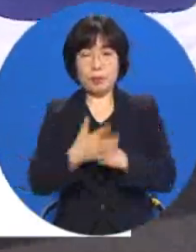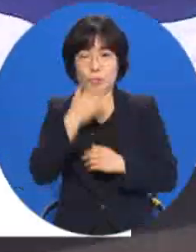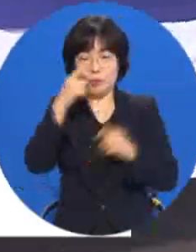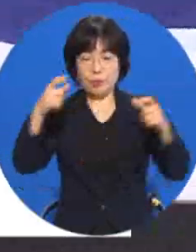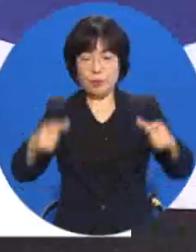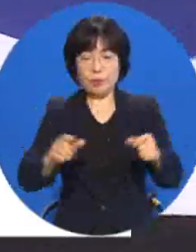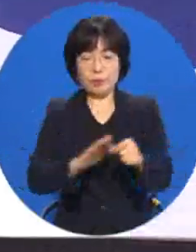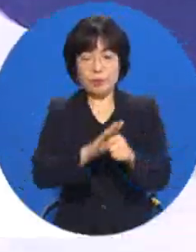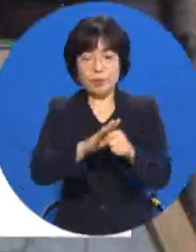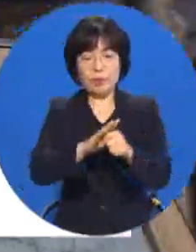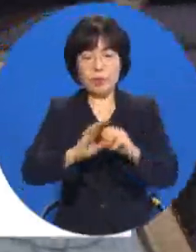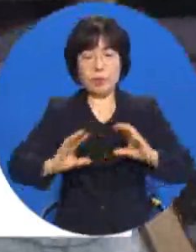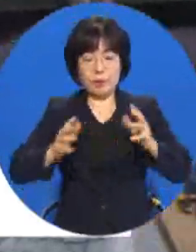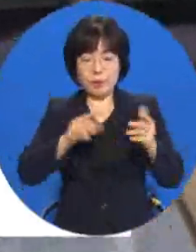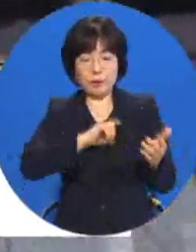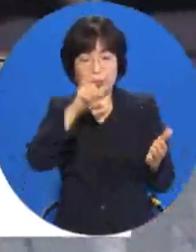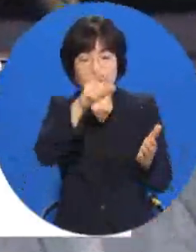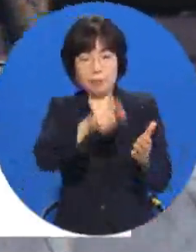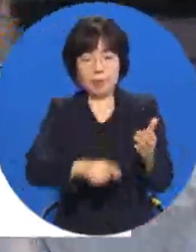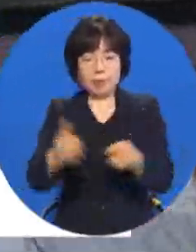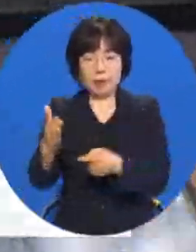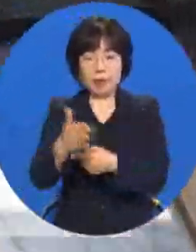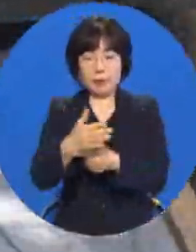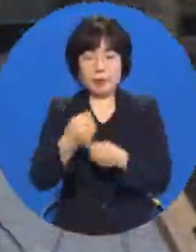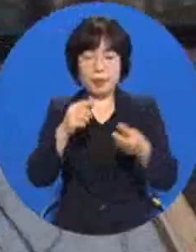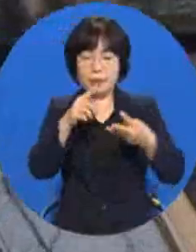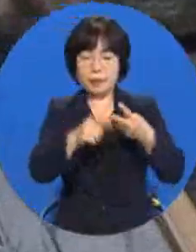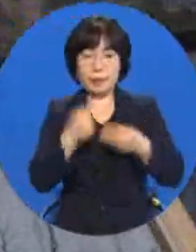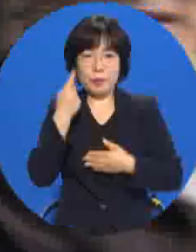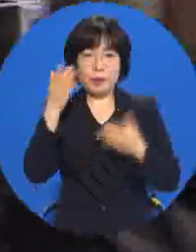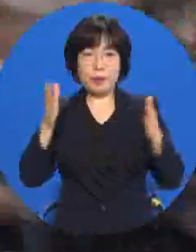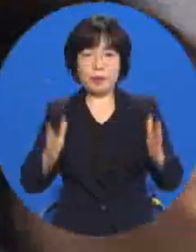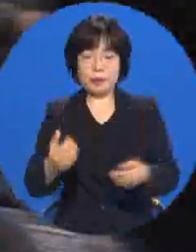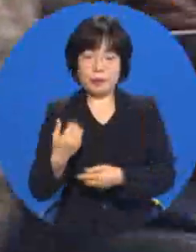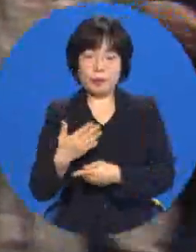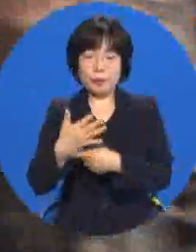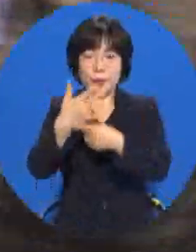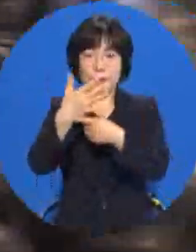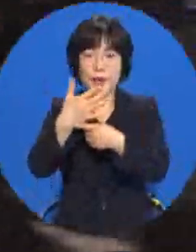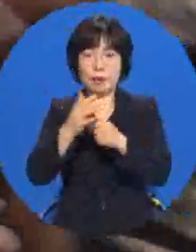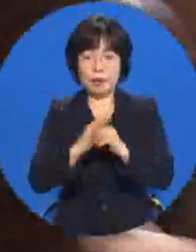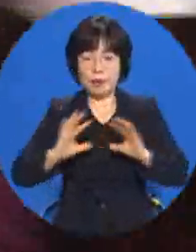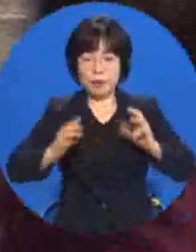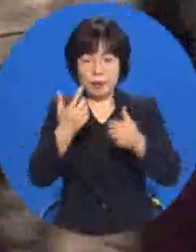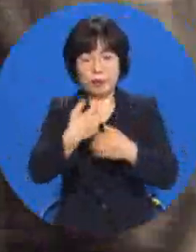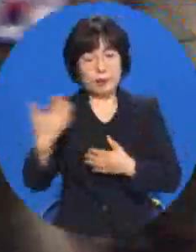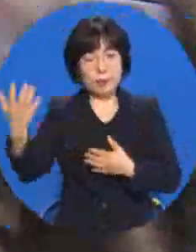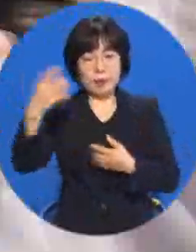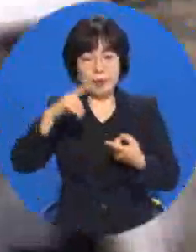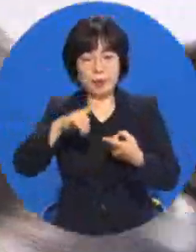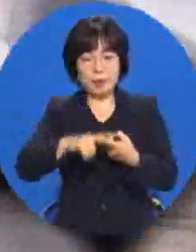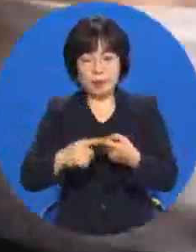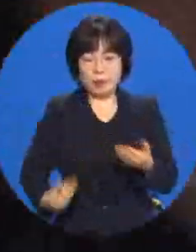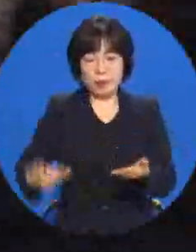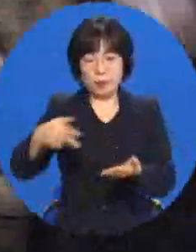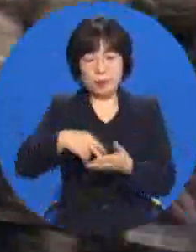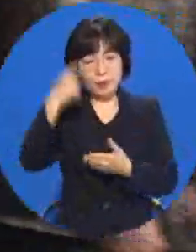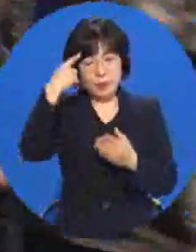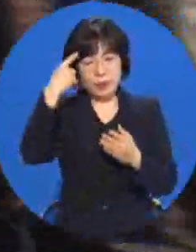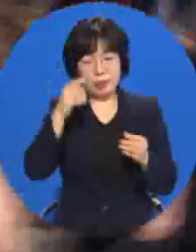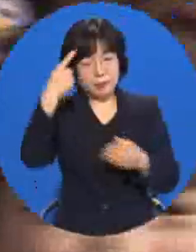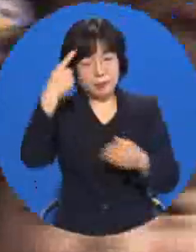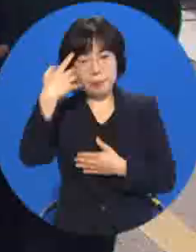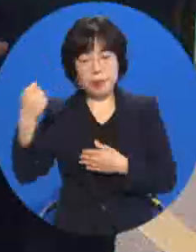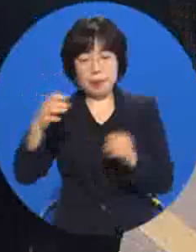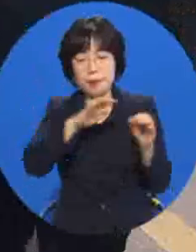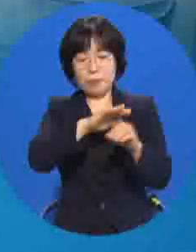순천지역 3.1운동 애국지사의 이름을 새긴 깃발을 다음 달 한 달간 개양해 순국선열들의 독립정신을 기릴 계획입니다.